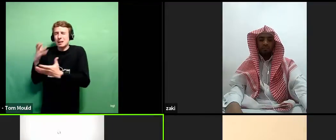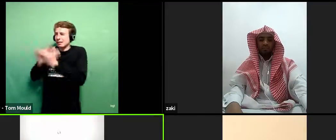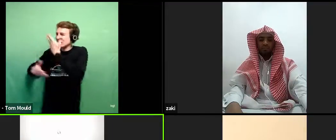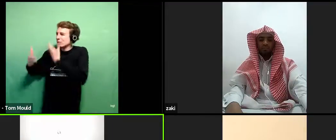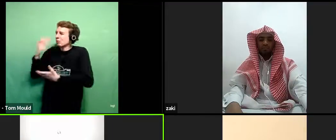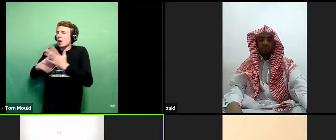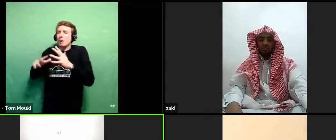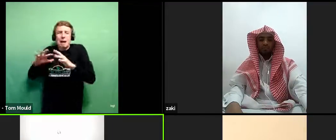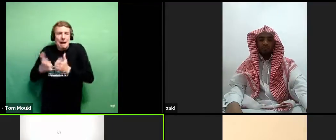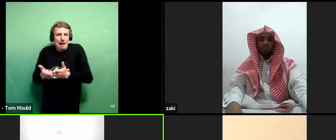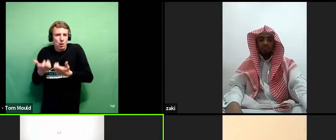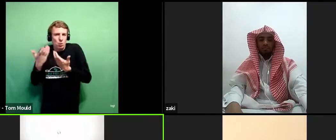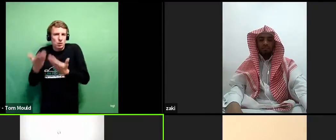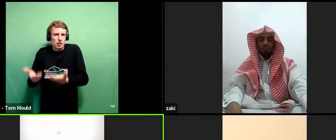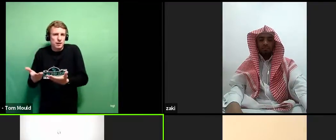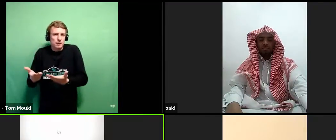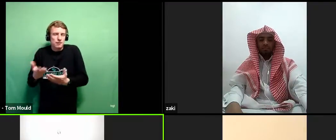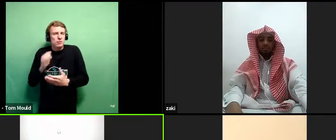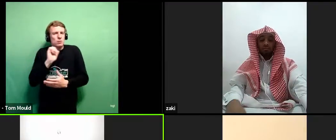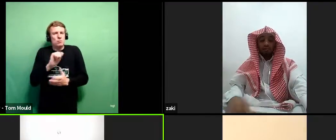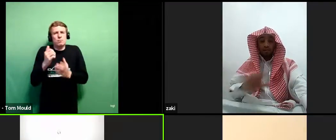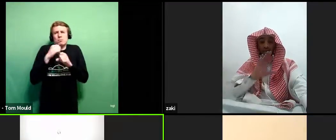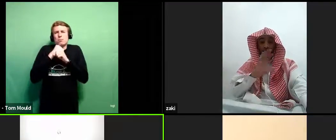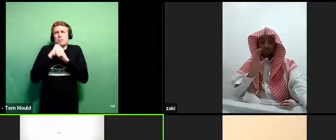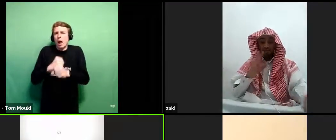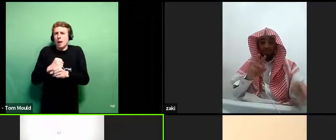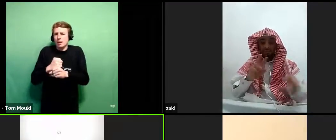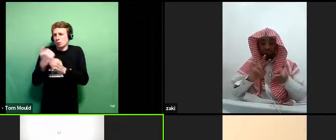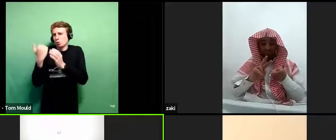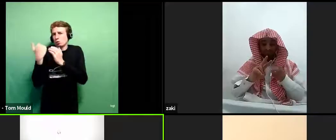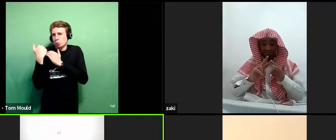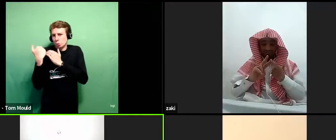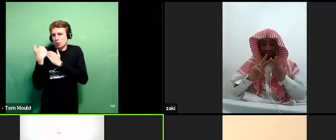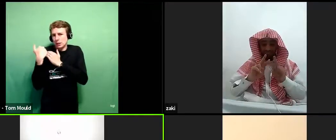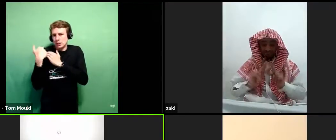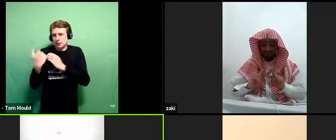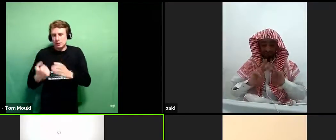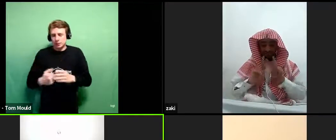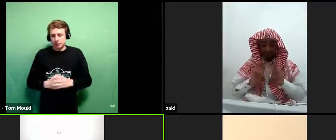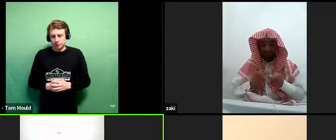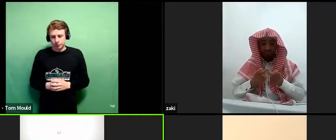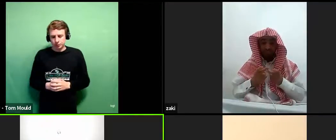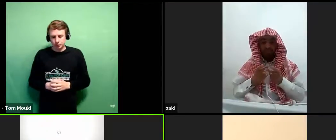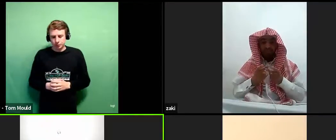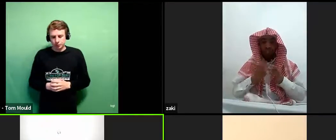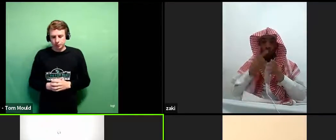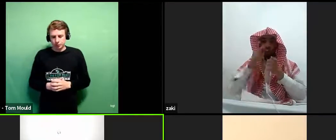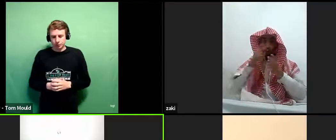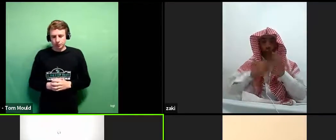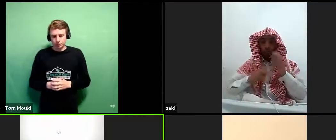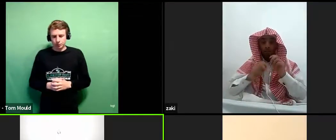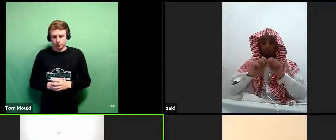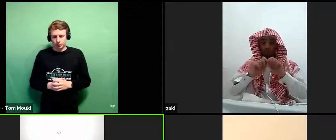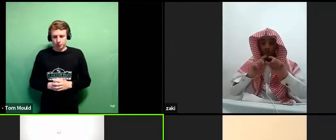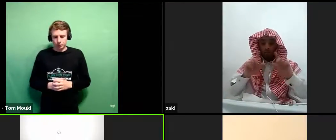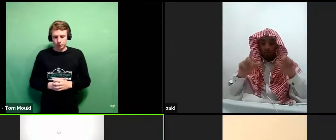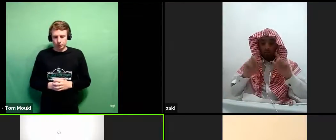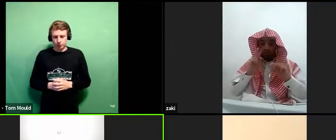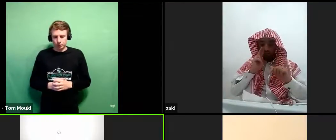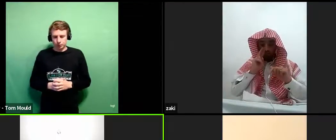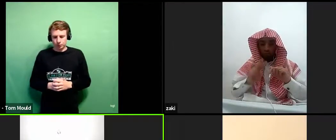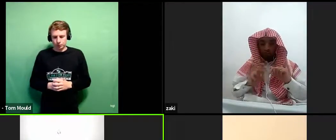فَمَنْ بَدَّلَهُ بَعْدَ مَا سَمِعَهُ فَإِنَّمَا